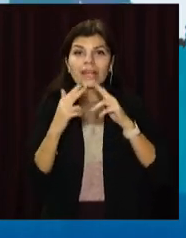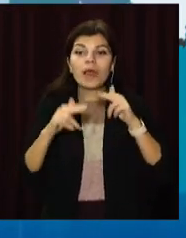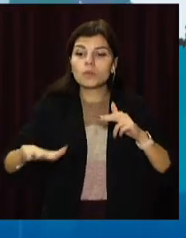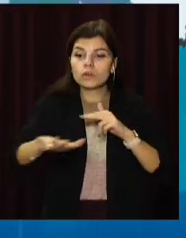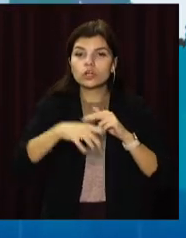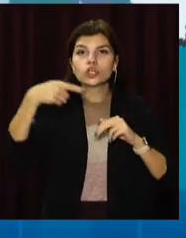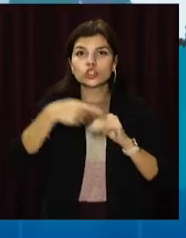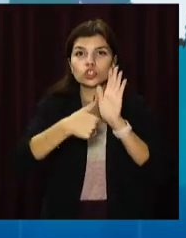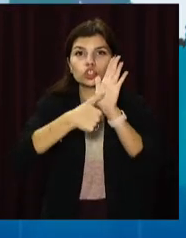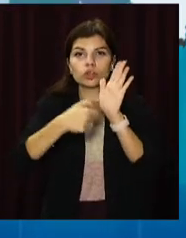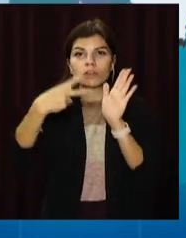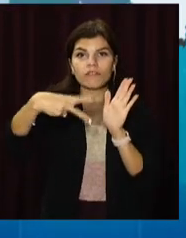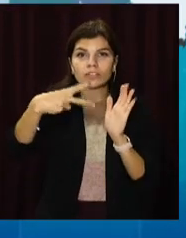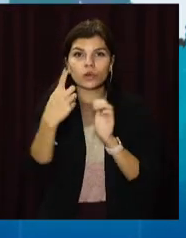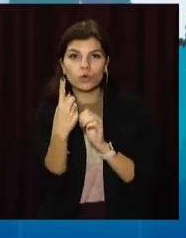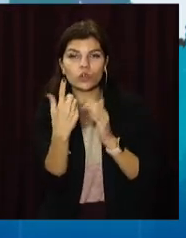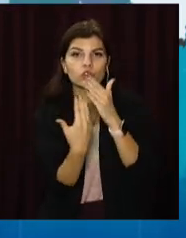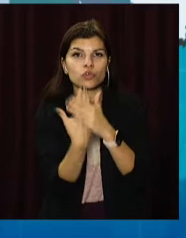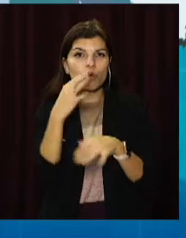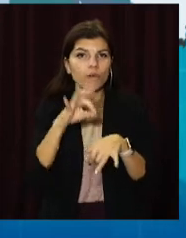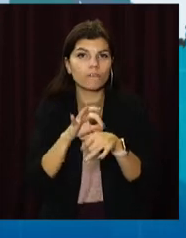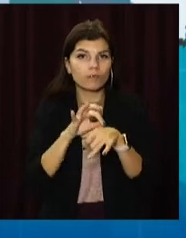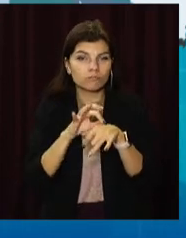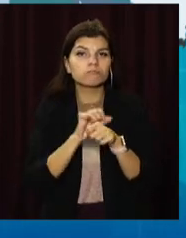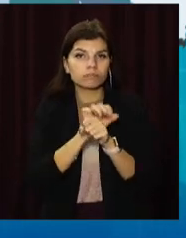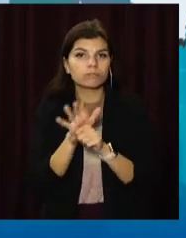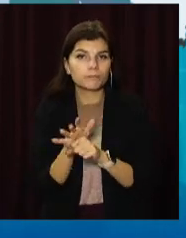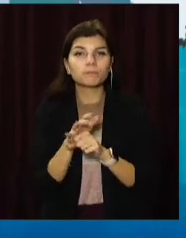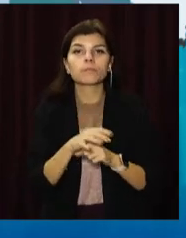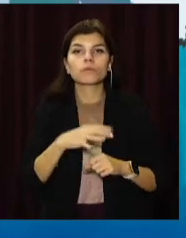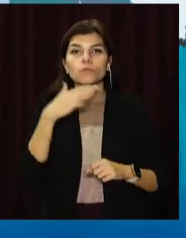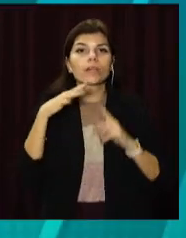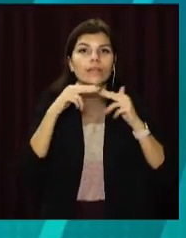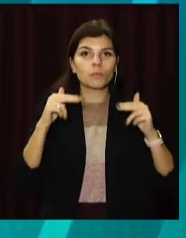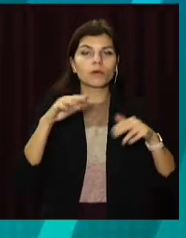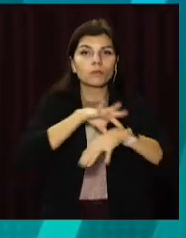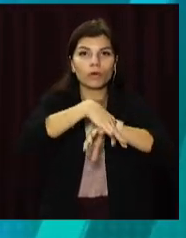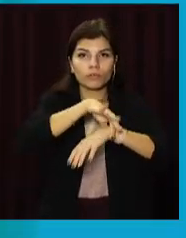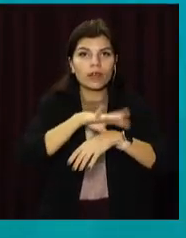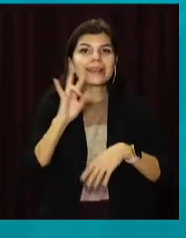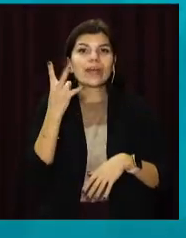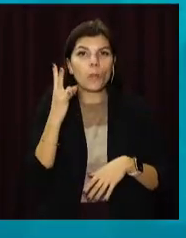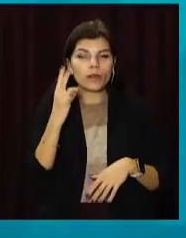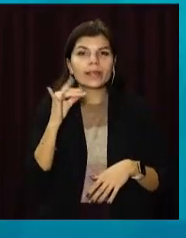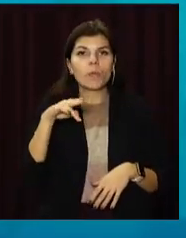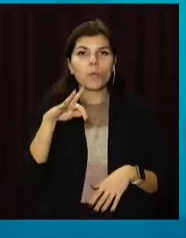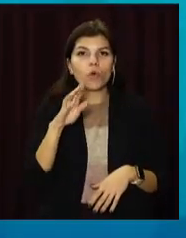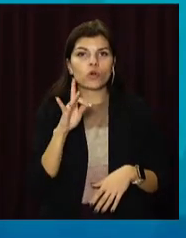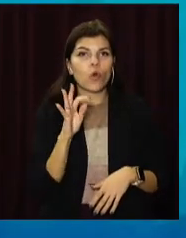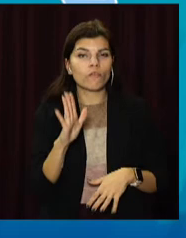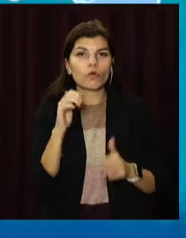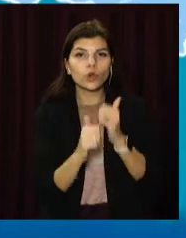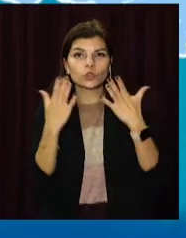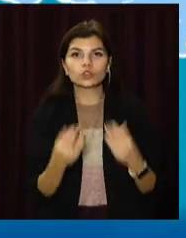регіоні 1621 новий хворий на корону. В антилідерах Дніпро, Павлоград, Нікополь та Покров. Щодня